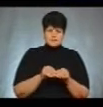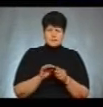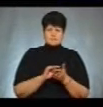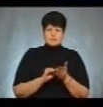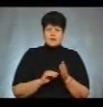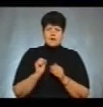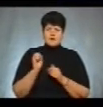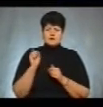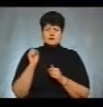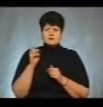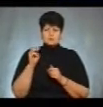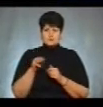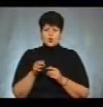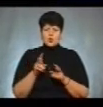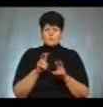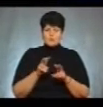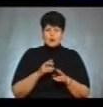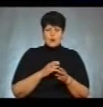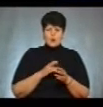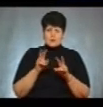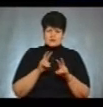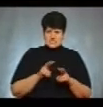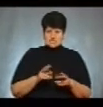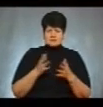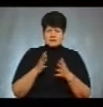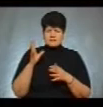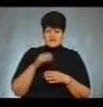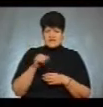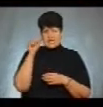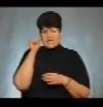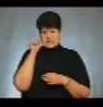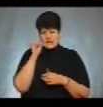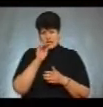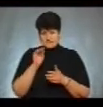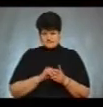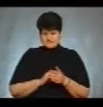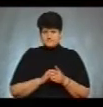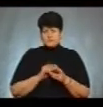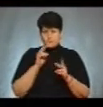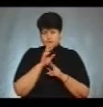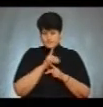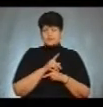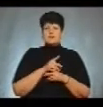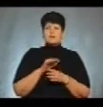відповідний акт обстеження. Так, визнали всі гріхи, як то кажеться. Це було ще 30 березня. 30